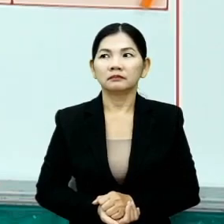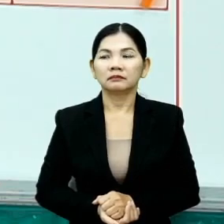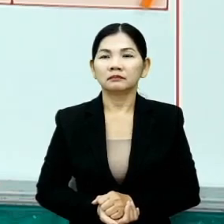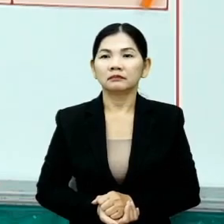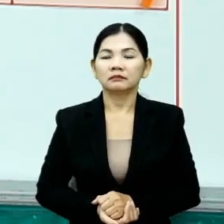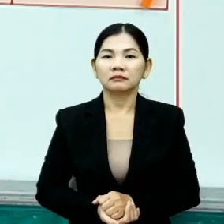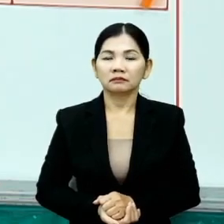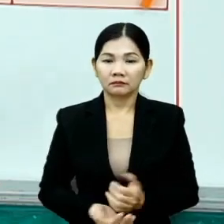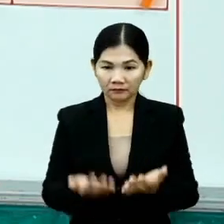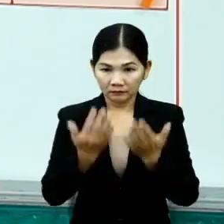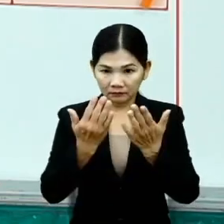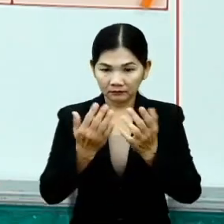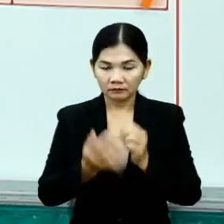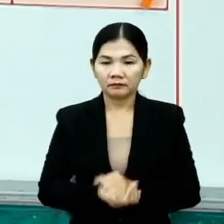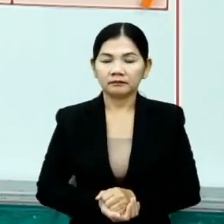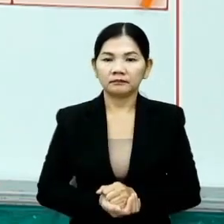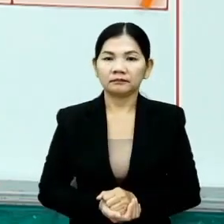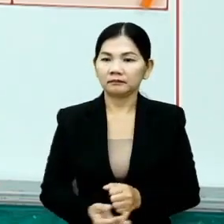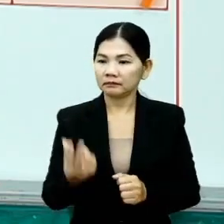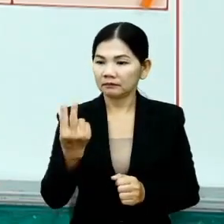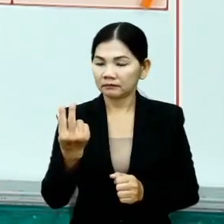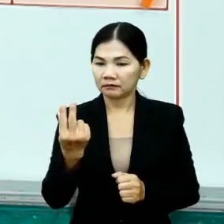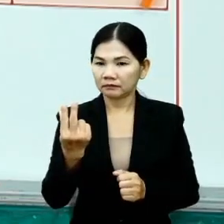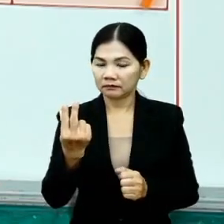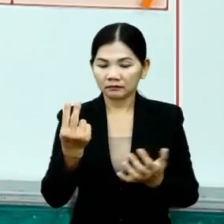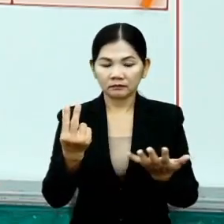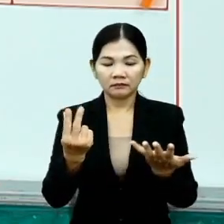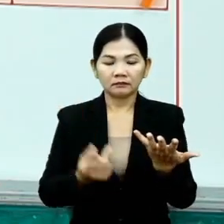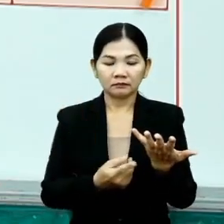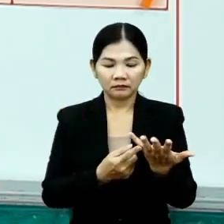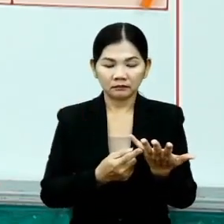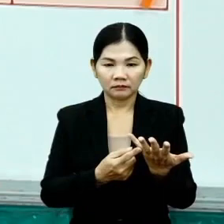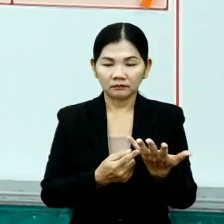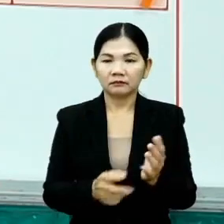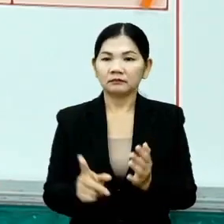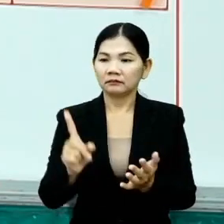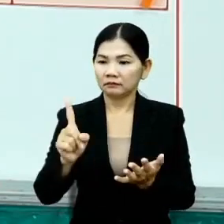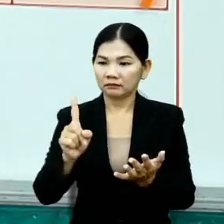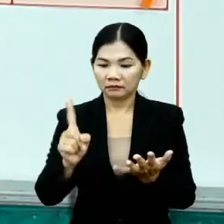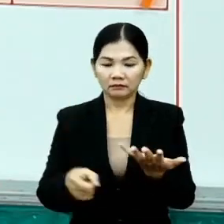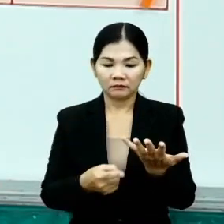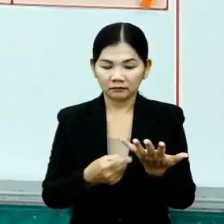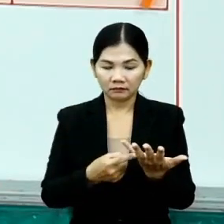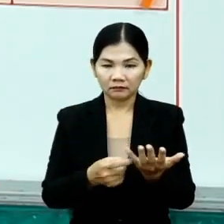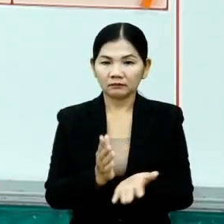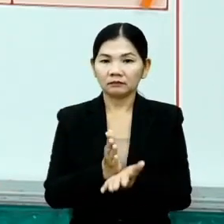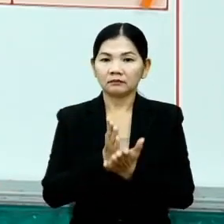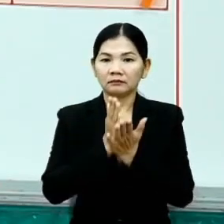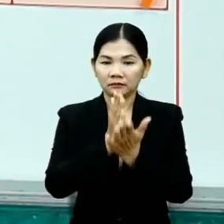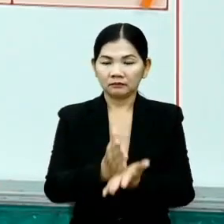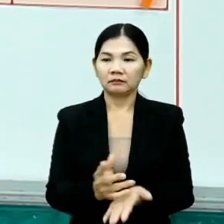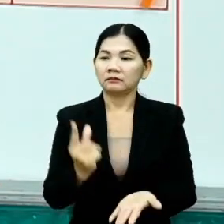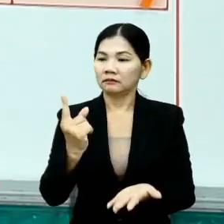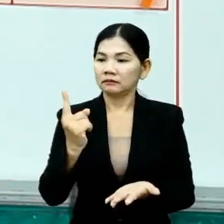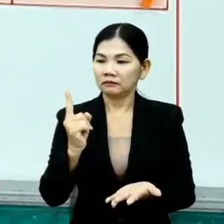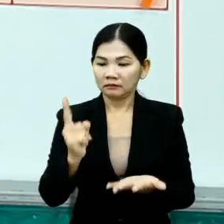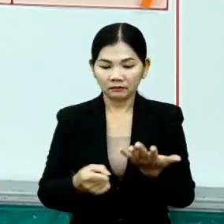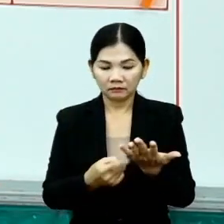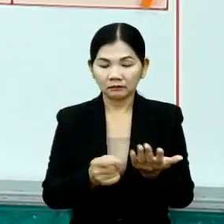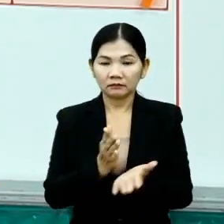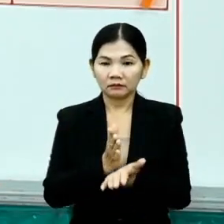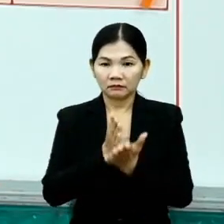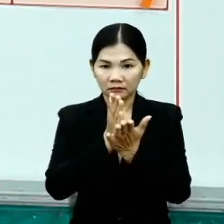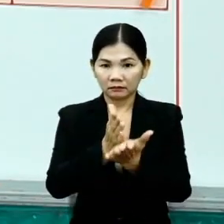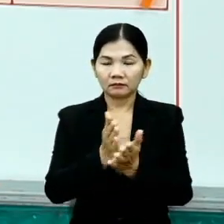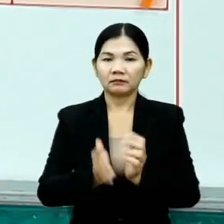tiếng toán phó ai phải phó ai